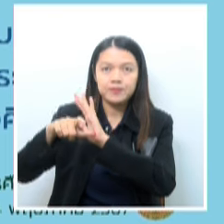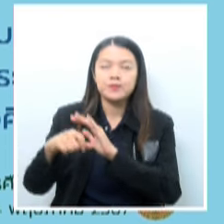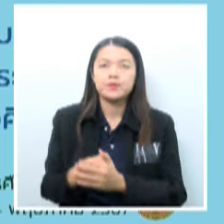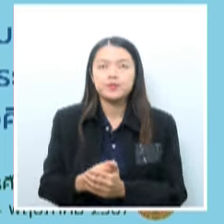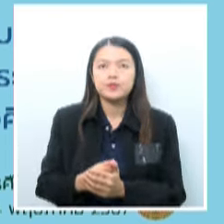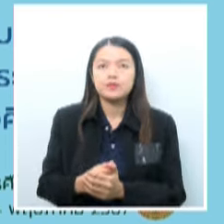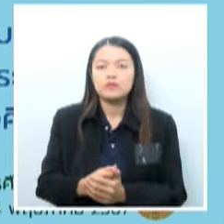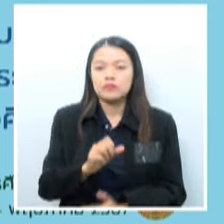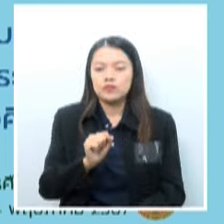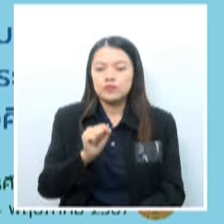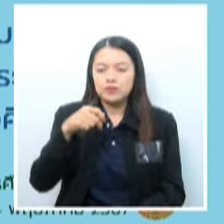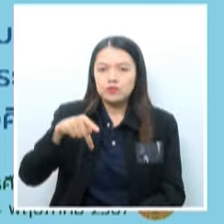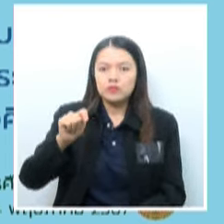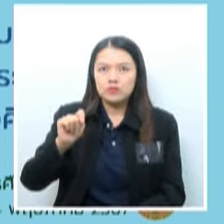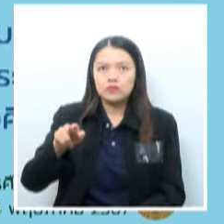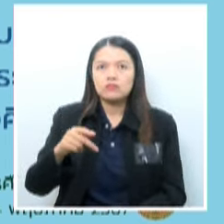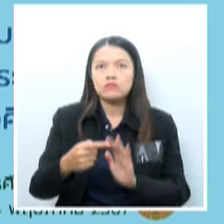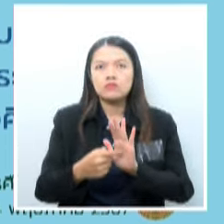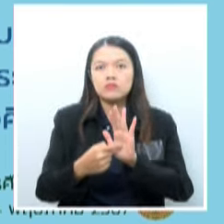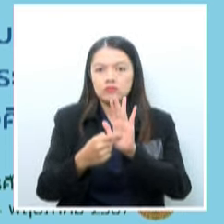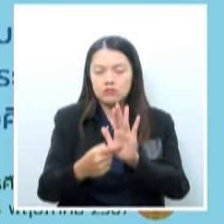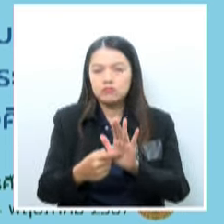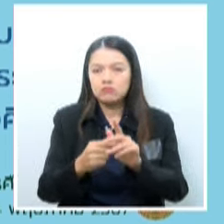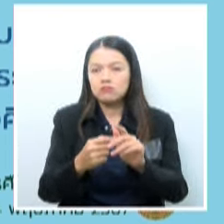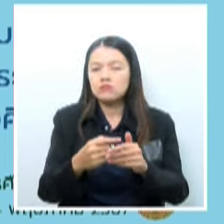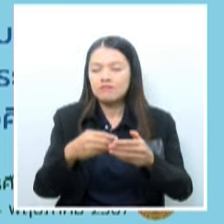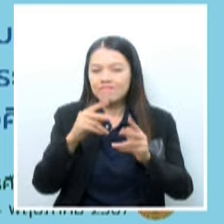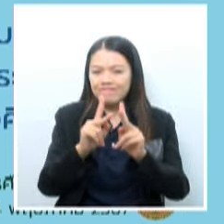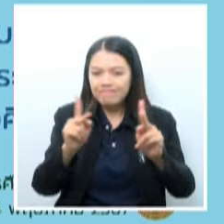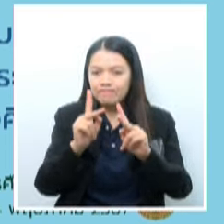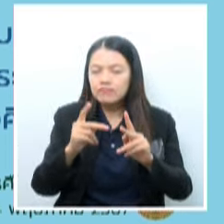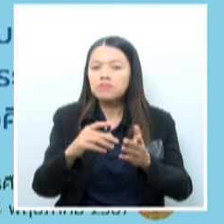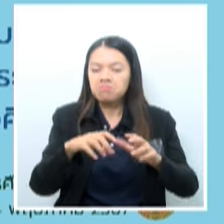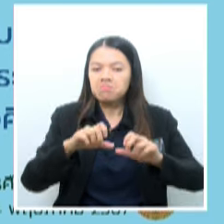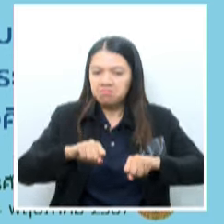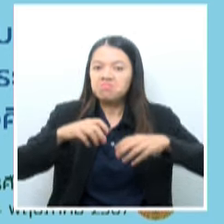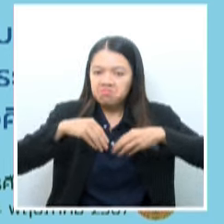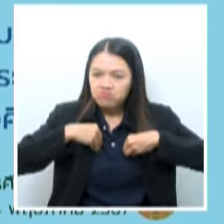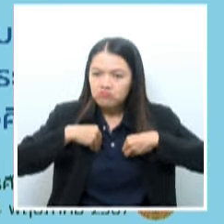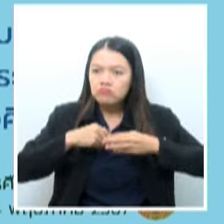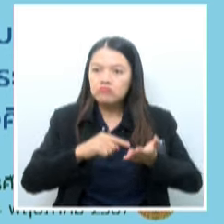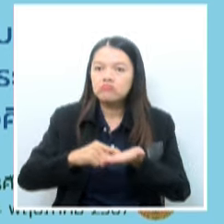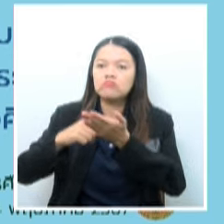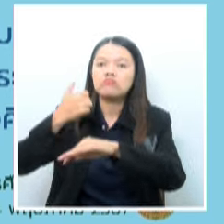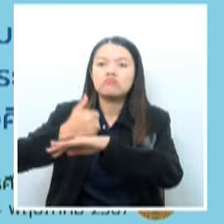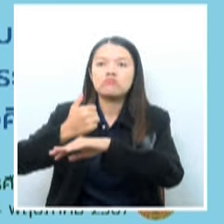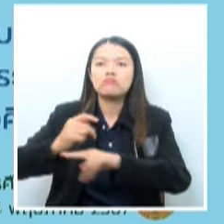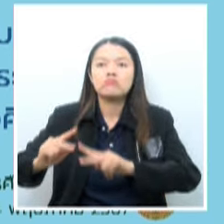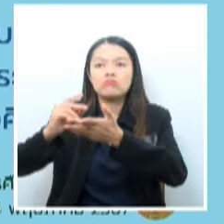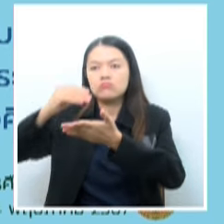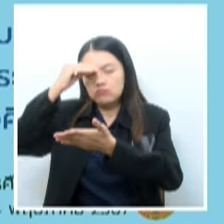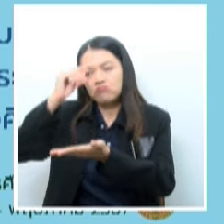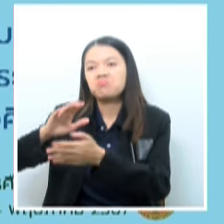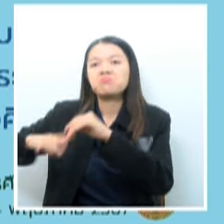ในส่วนของสปท.ต้องมีการเสนอคณะกรรมการการศึกษาขั้นพื้นฐานเห็นชอบร่างประกาศและเสนอรัฐมนตรีว่าการกระทรวงศึกษาธิการลงน